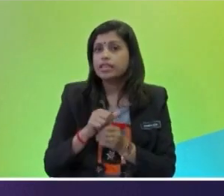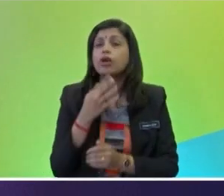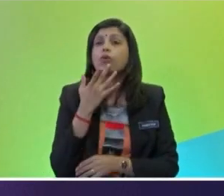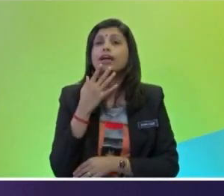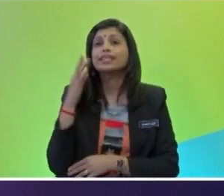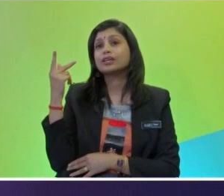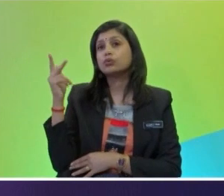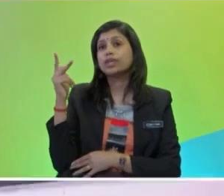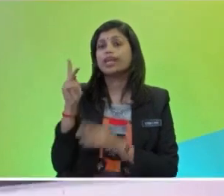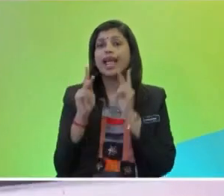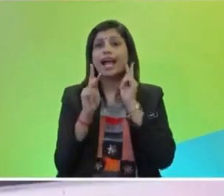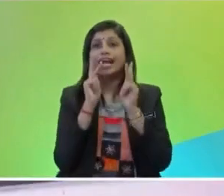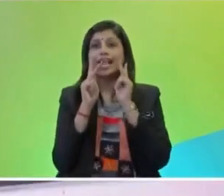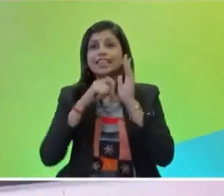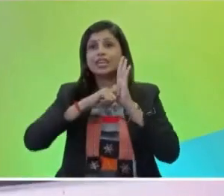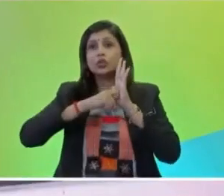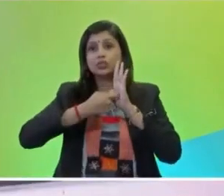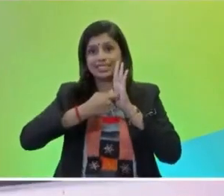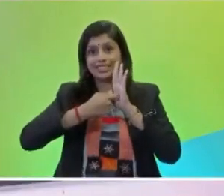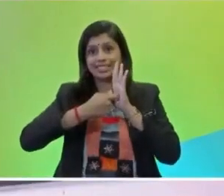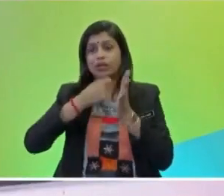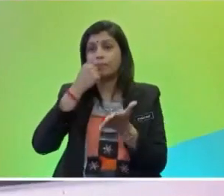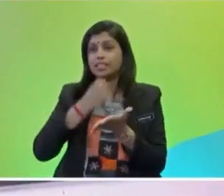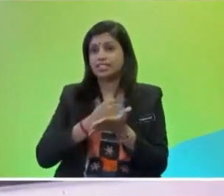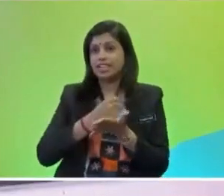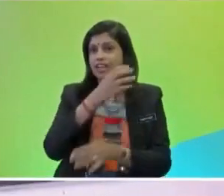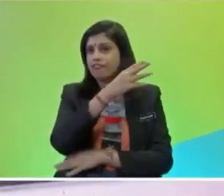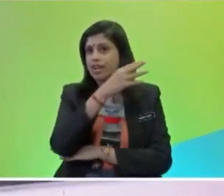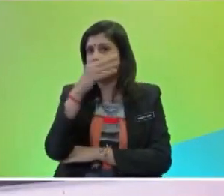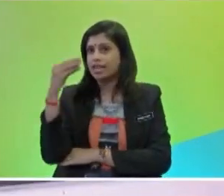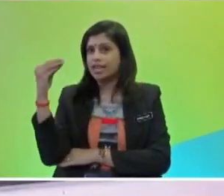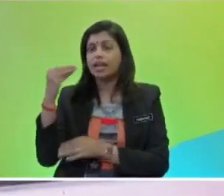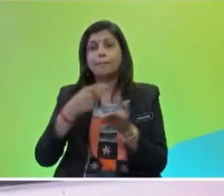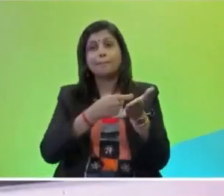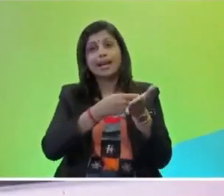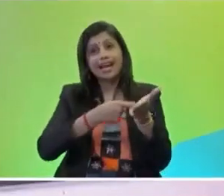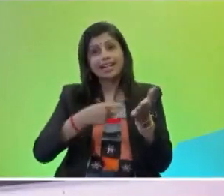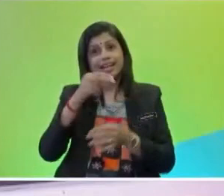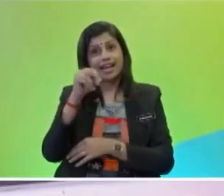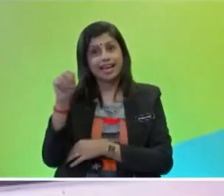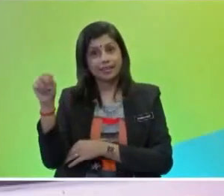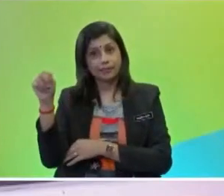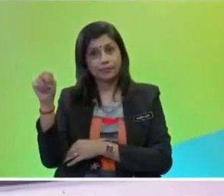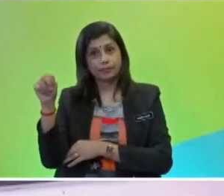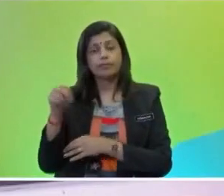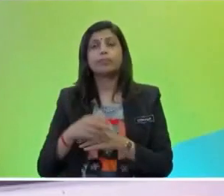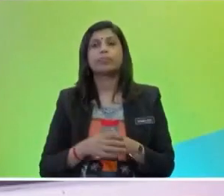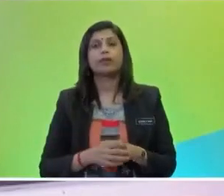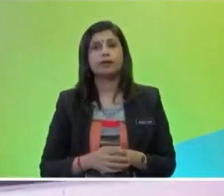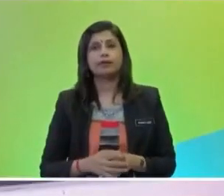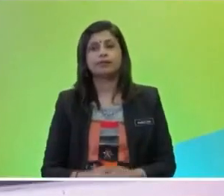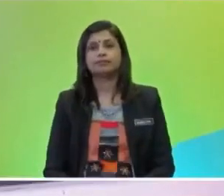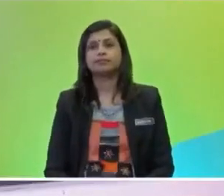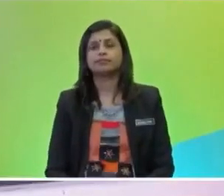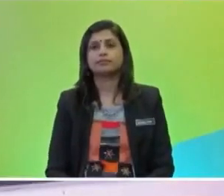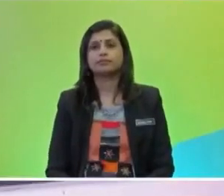pengiktirafan dan penghargaan. Bila kita dapat pengiktirafan ataupun penghargaan, kita mesti menghargai mereka.